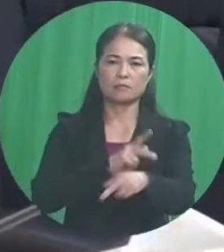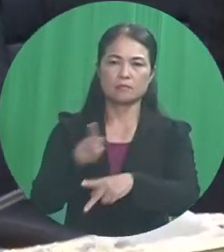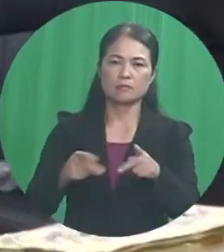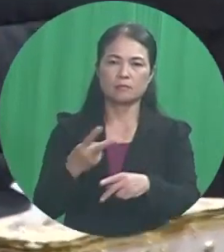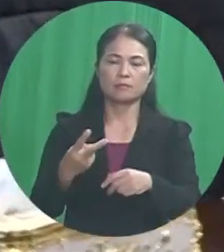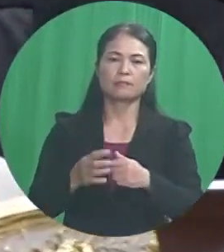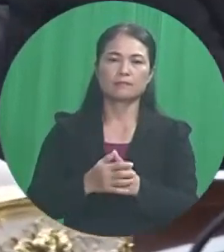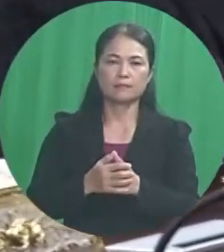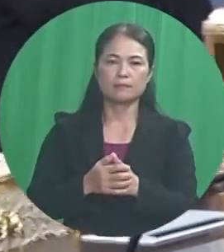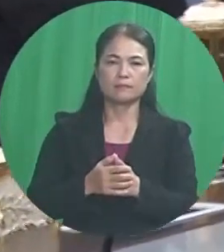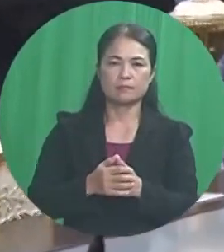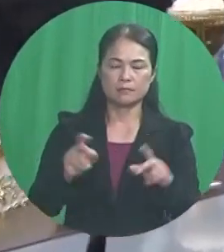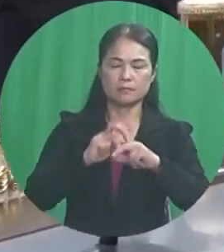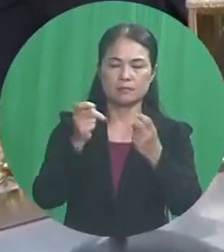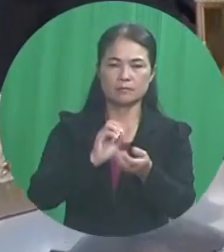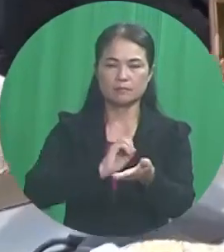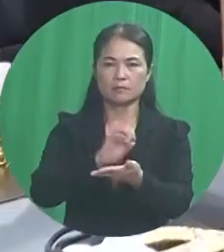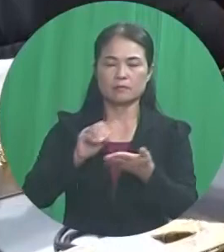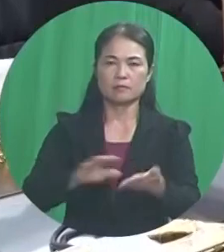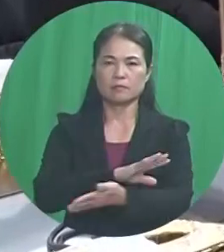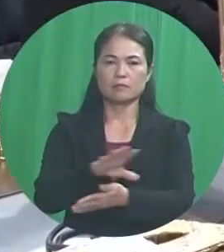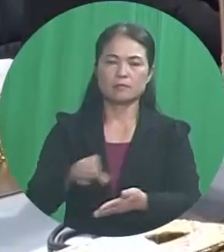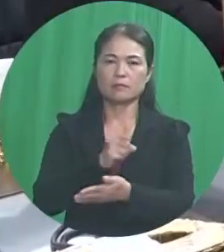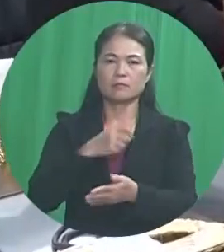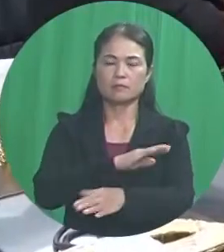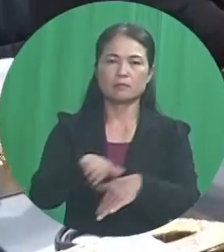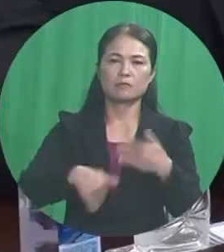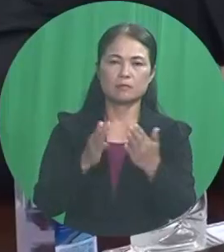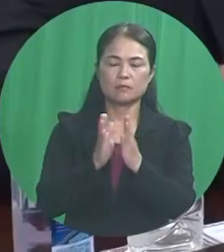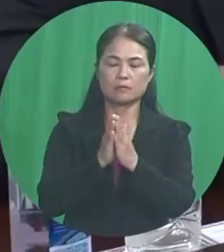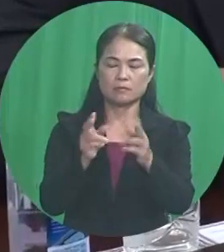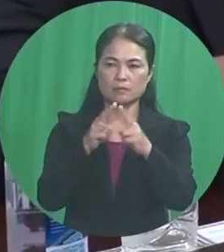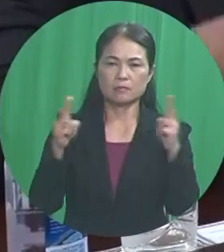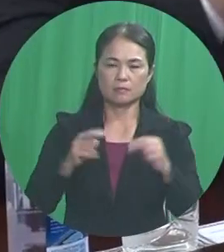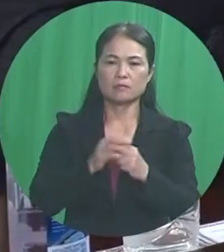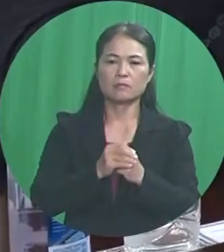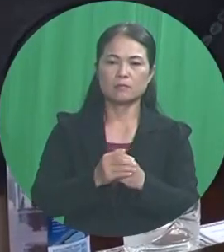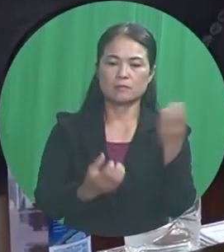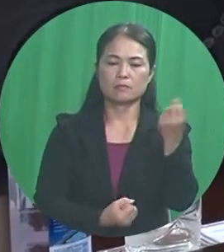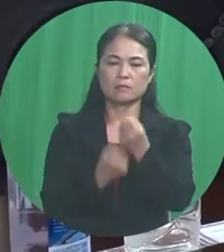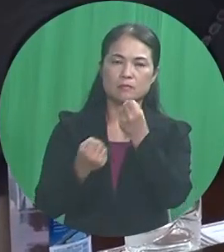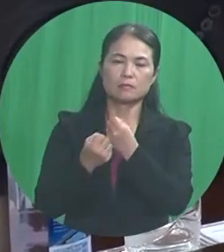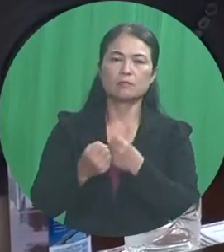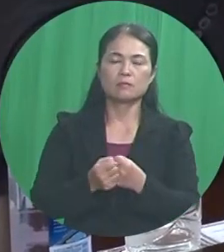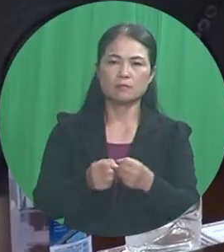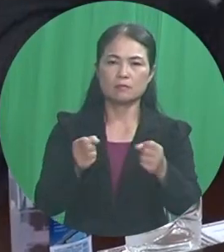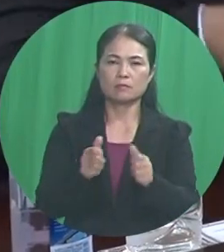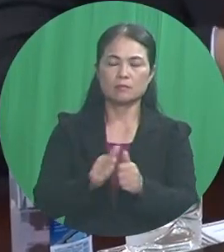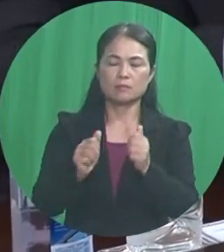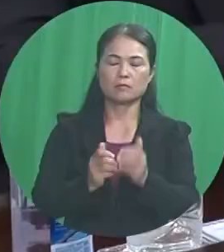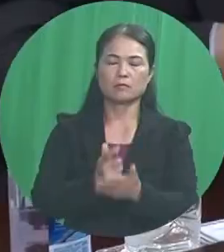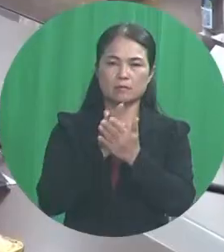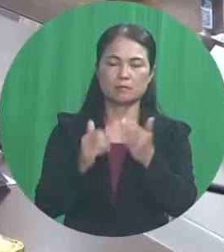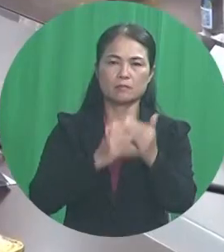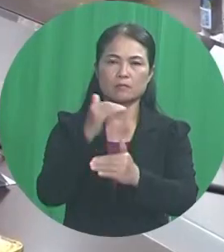ទាំងពីរគណបកប្រជាជនកម្ពុជាបានថ្លែងអំណរគុណយ៉ាងជ្រាលជ្រៅចំពោះការគាំទ្រនិងជំនួយអភិវឌ្ឍជា